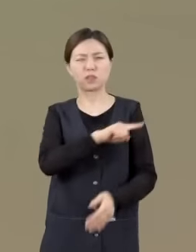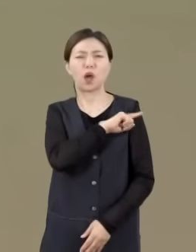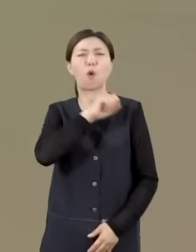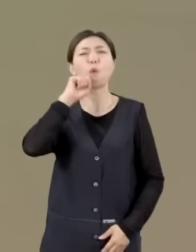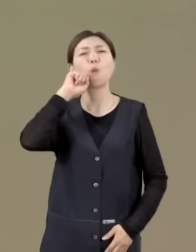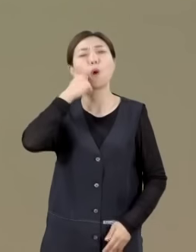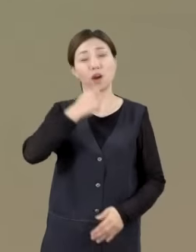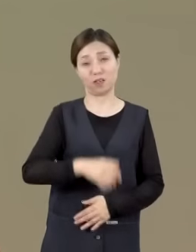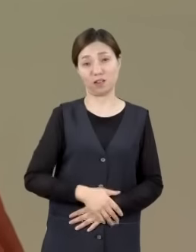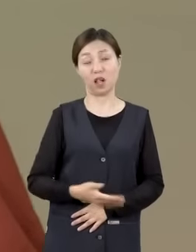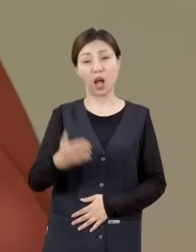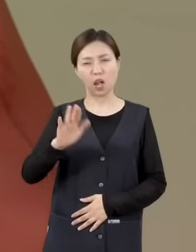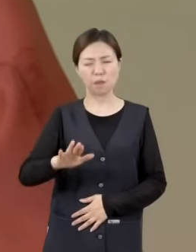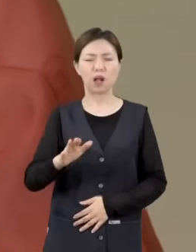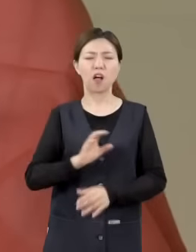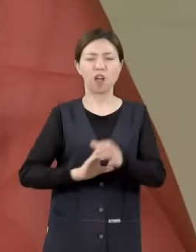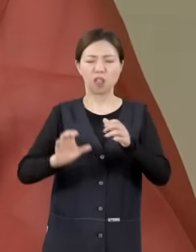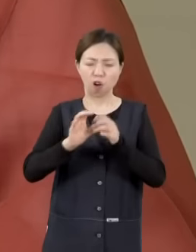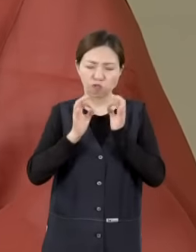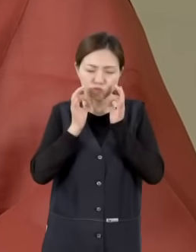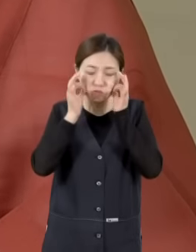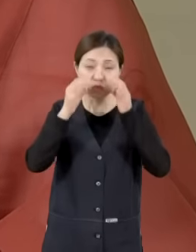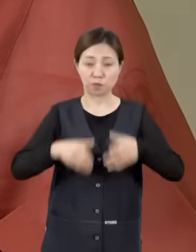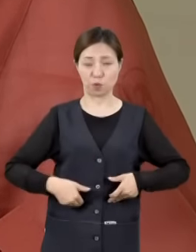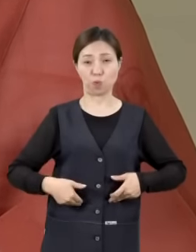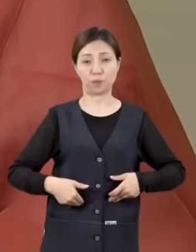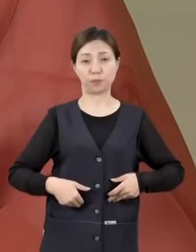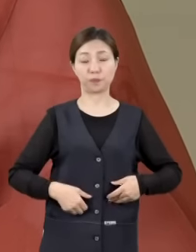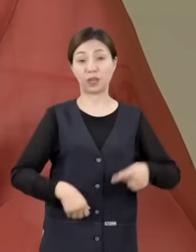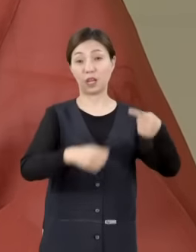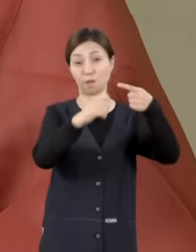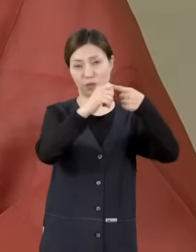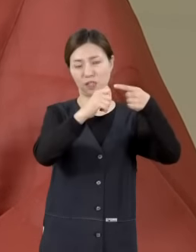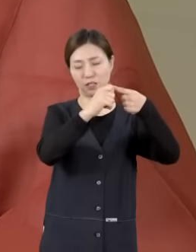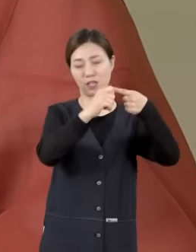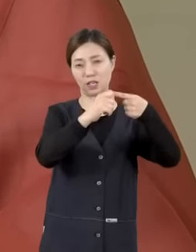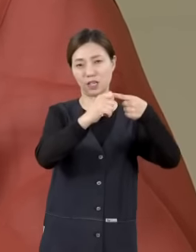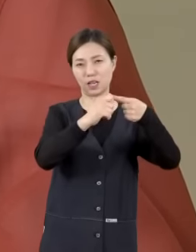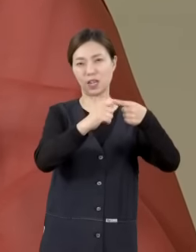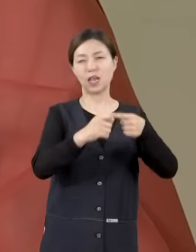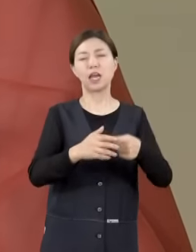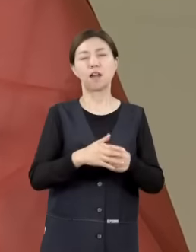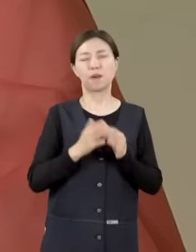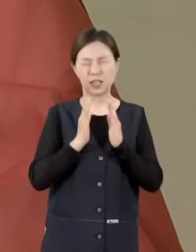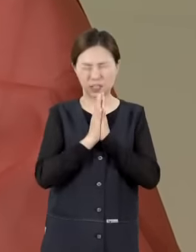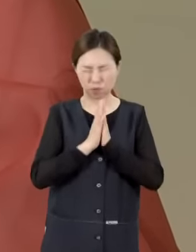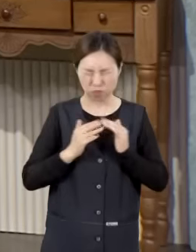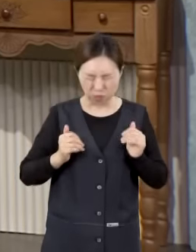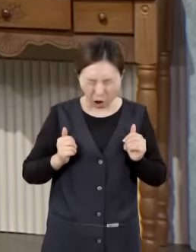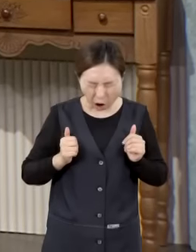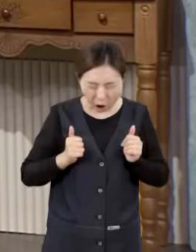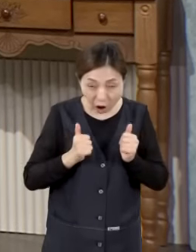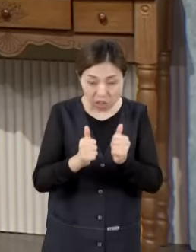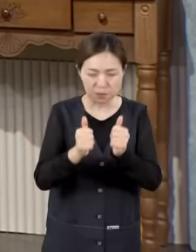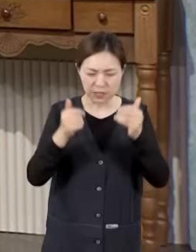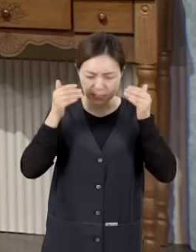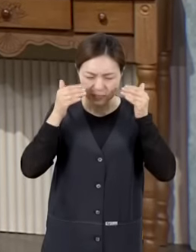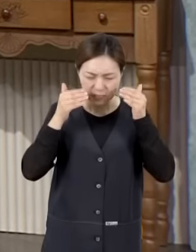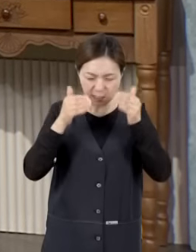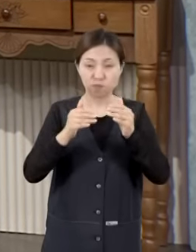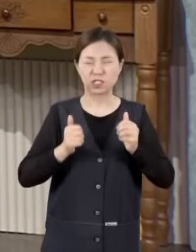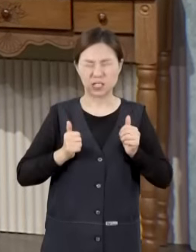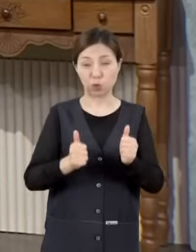간절히 기도해라 복을 지어라 마음을 잘 써라 이와